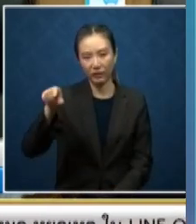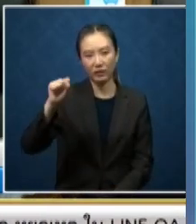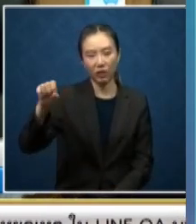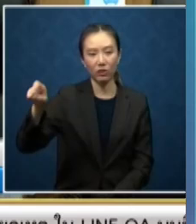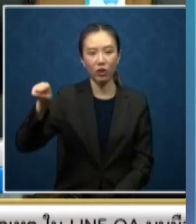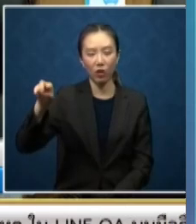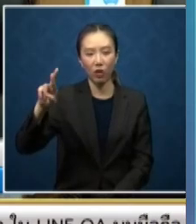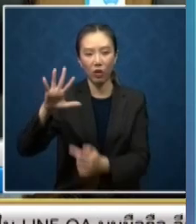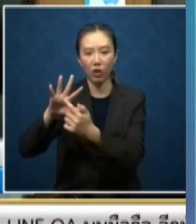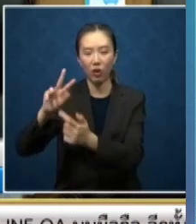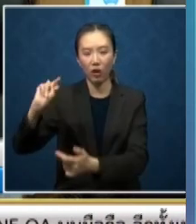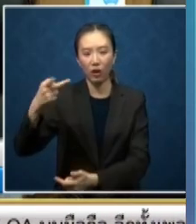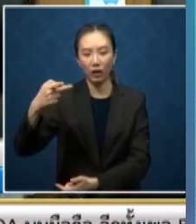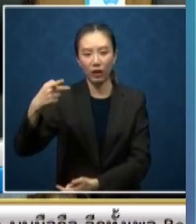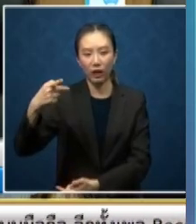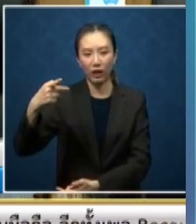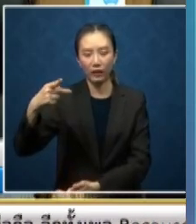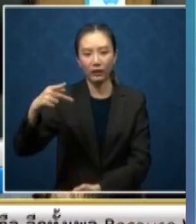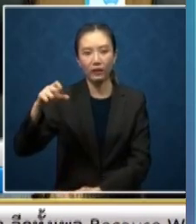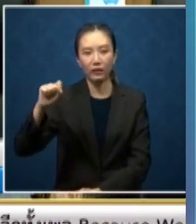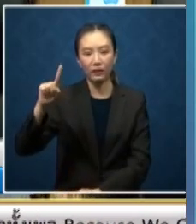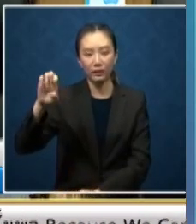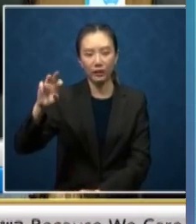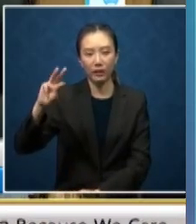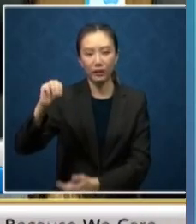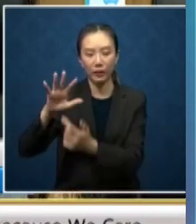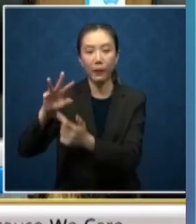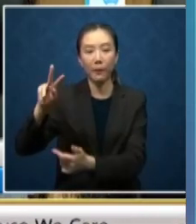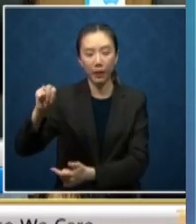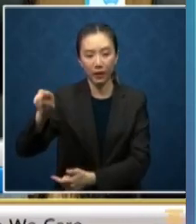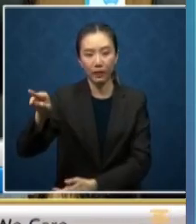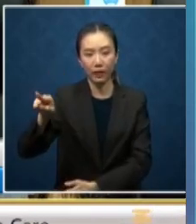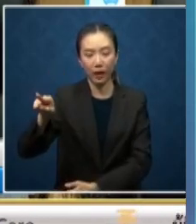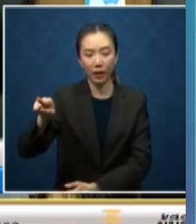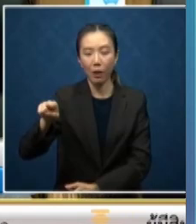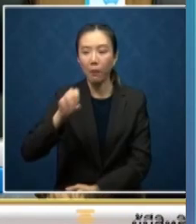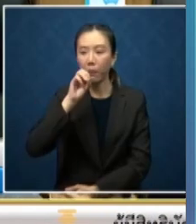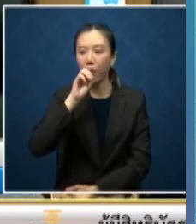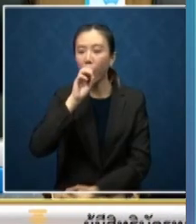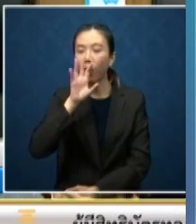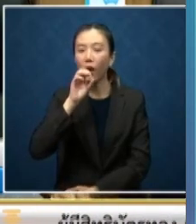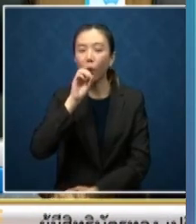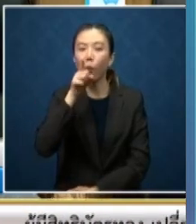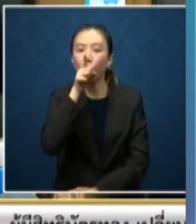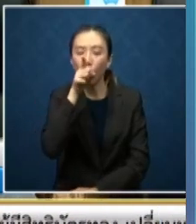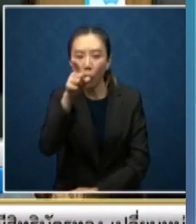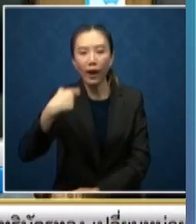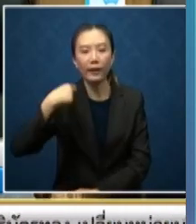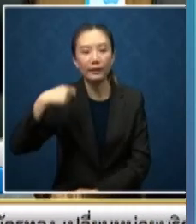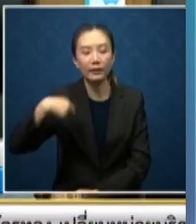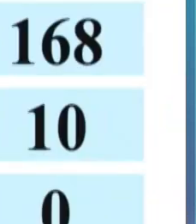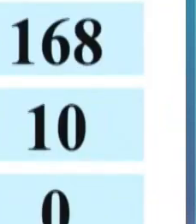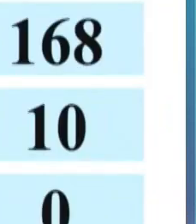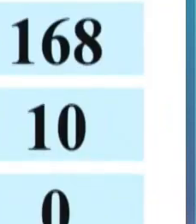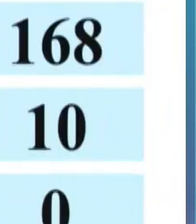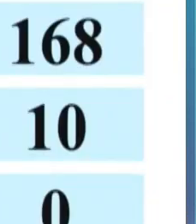ด้วยเกินครึ่งหรือไม่ออต้องลงมติกันปรากฏว่าวุฒิสภาวันนี้ไม่อนุมัติการส่งตัวบอกว่าเออถ้าเกิดคุณ